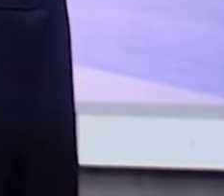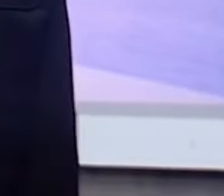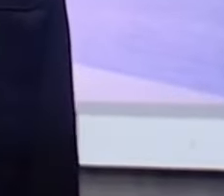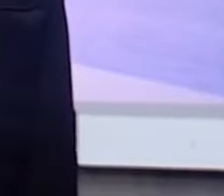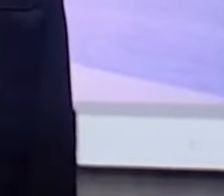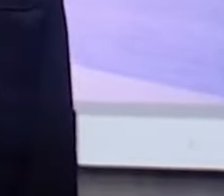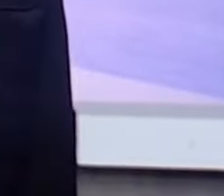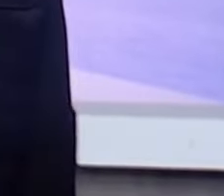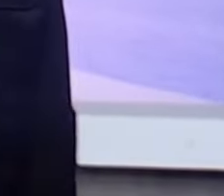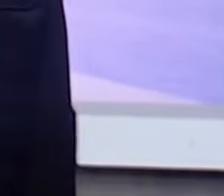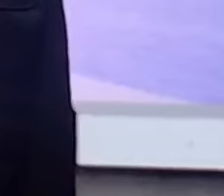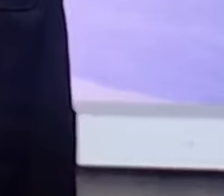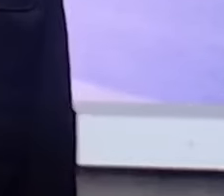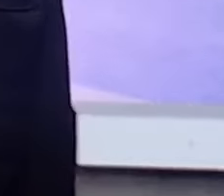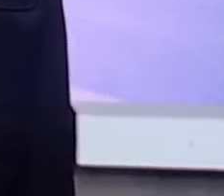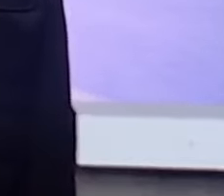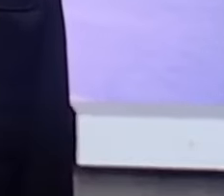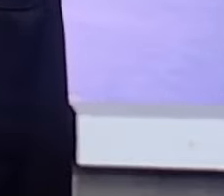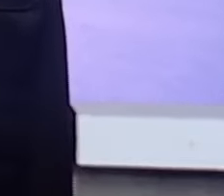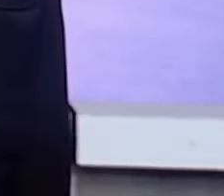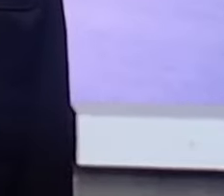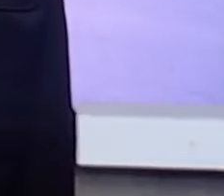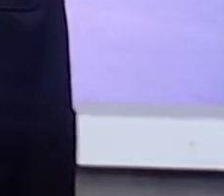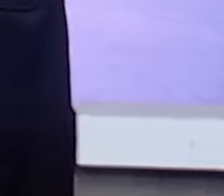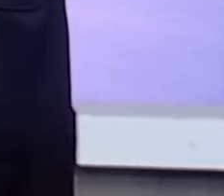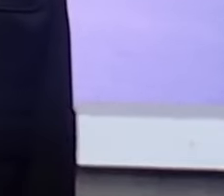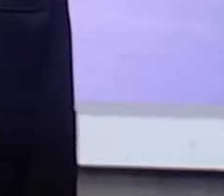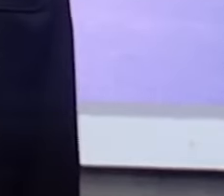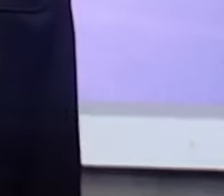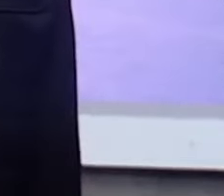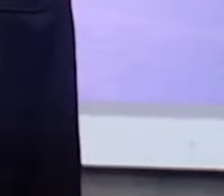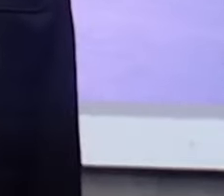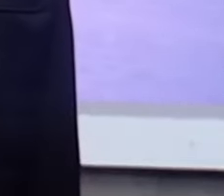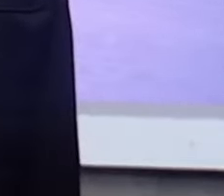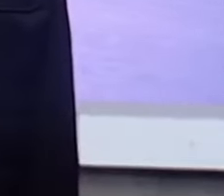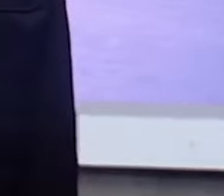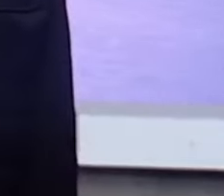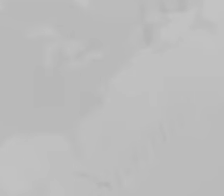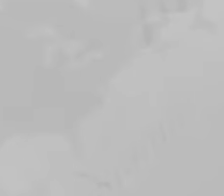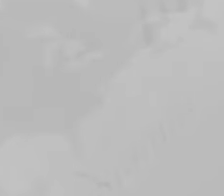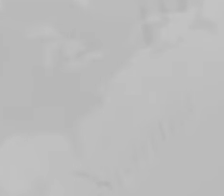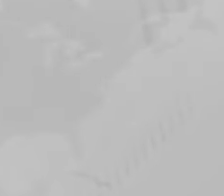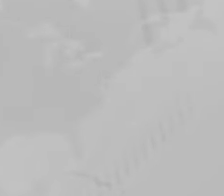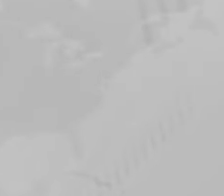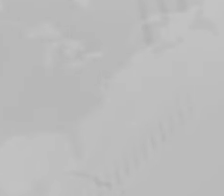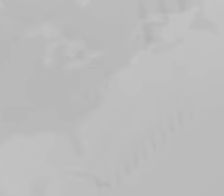samahan niyo kami sa GMA Pinoy TV at sa www.gmanews.tv.